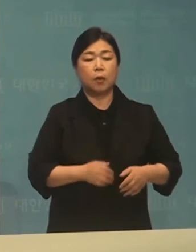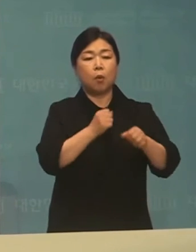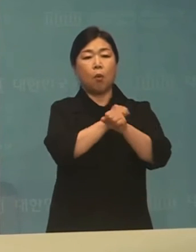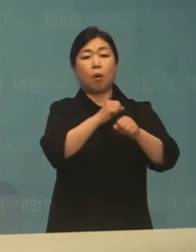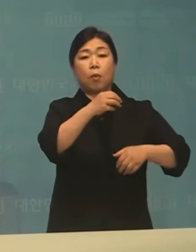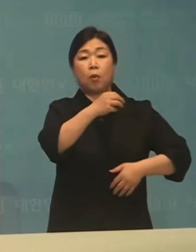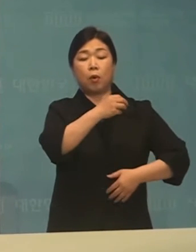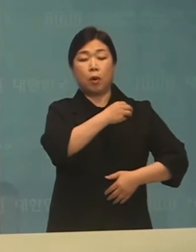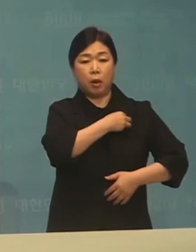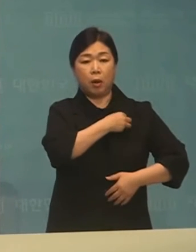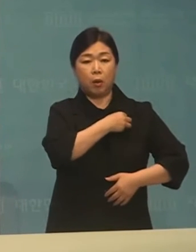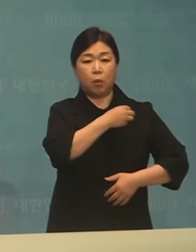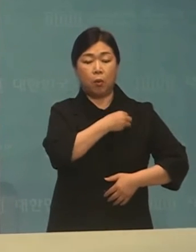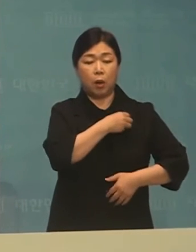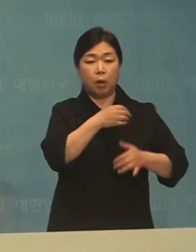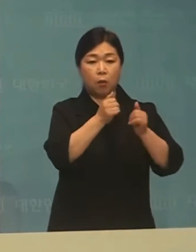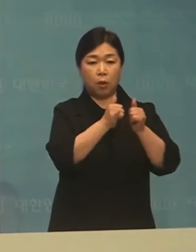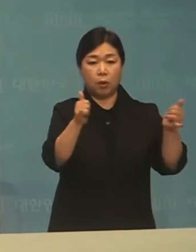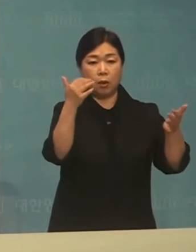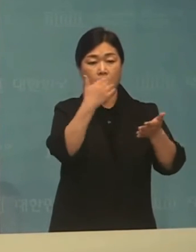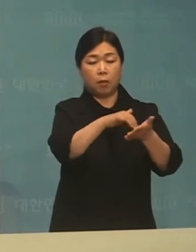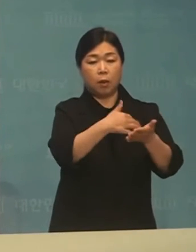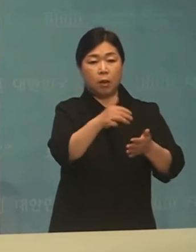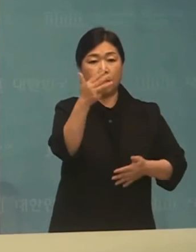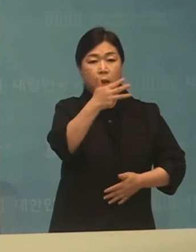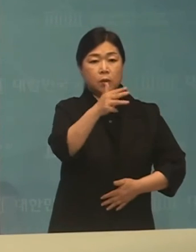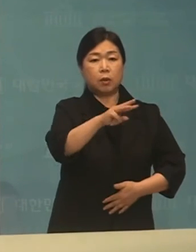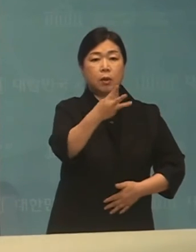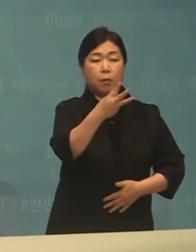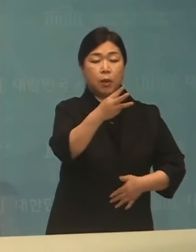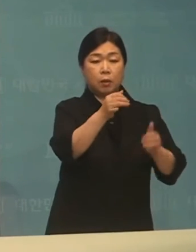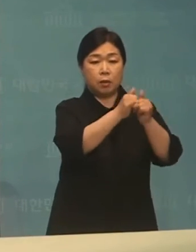광복회가 회원 8,300명 중